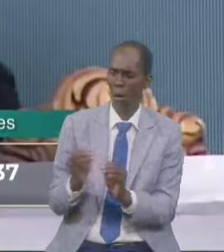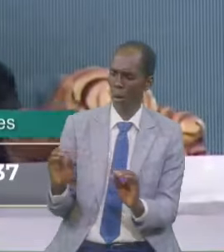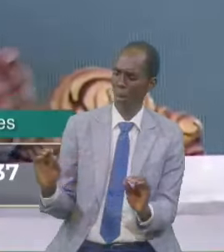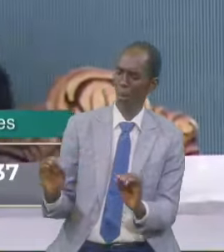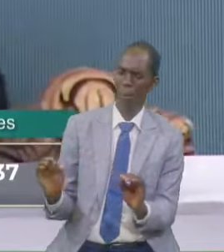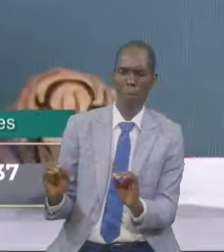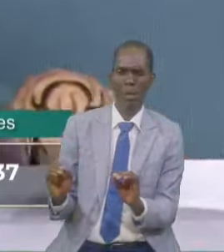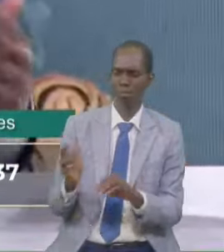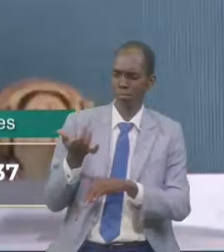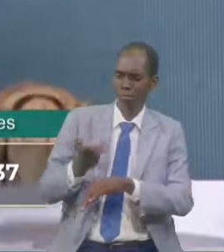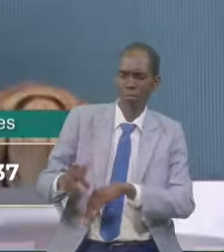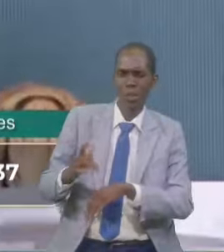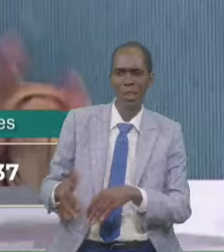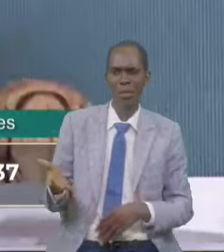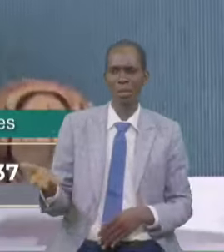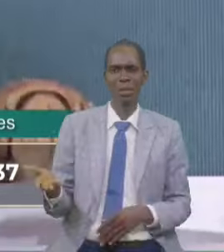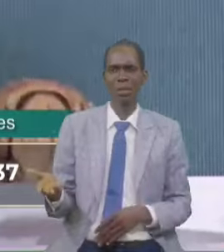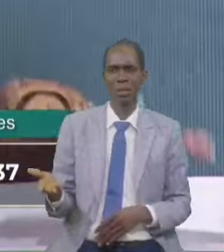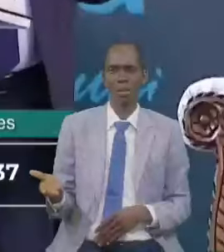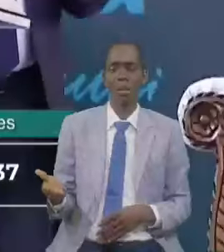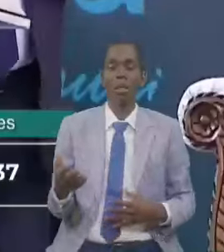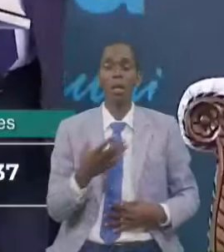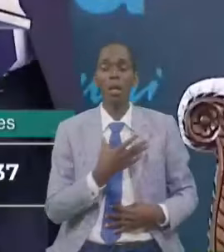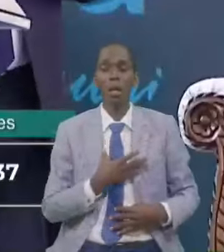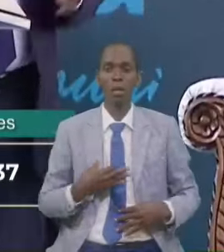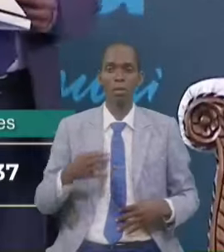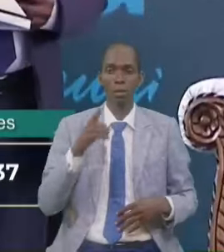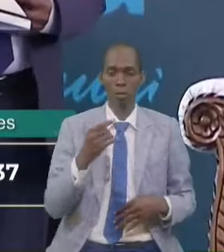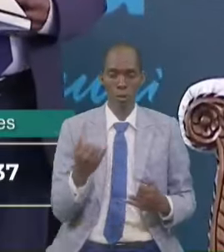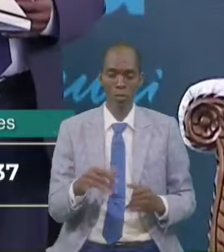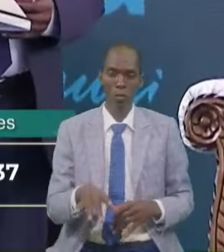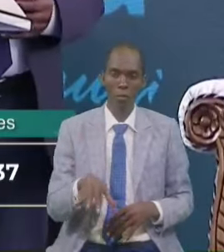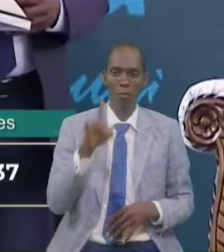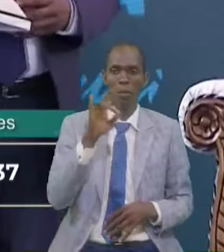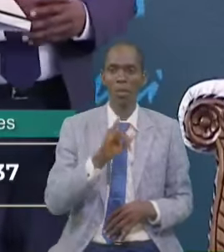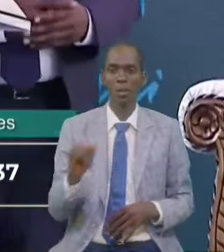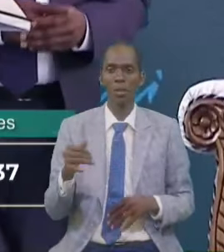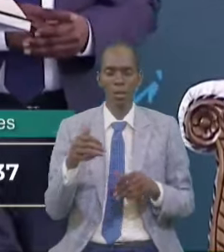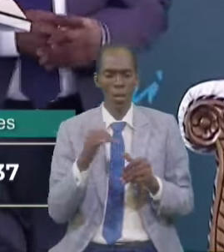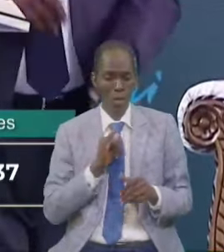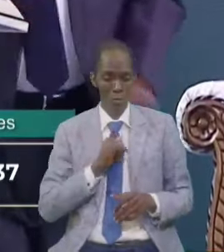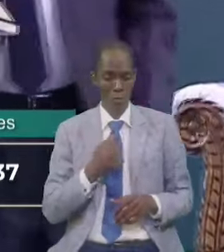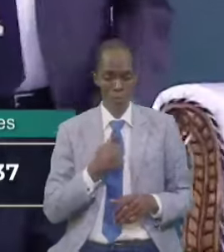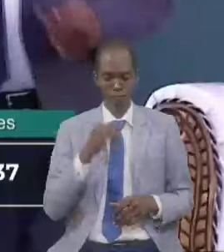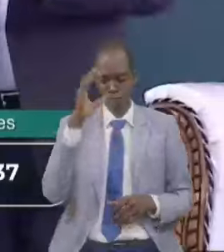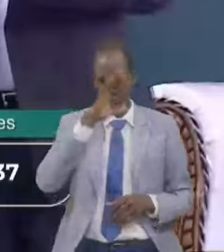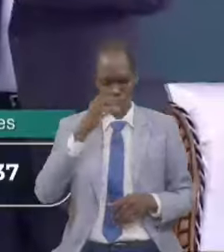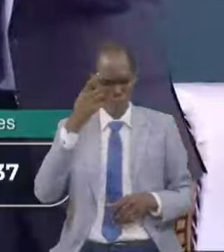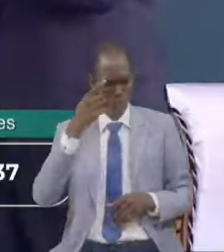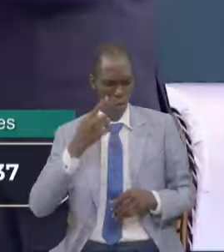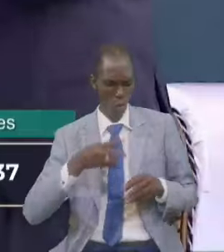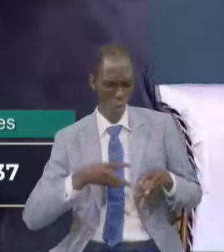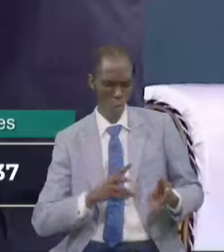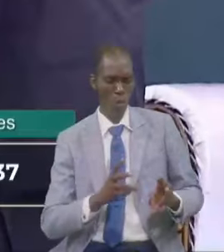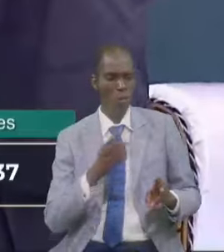ఒకరినొకరు కాపీ కొడుతుంటారు. I'm finding the way for the hero. వారు కథానాయకుల స్థాయికి మార్గాన్ని కనుగొనలేకపోతున్నారు. Have